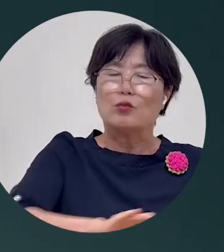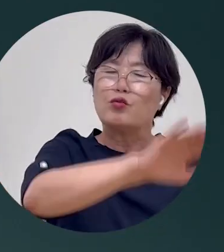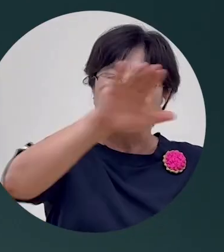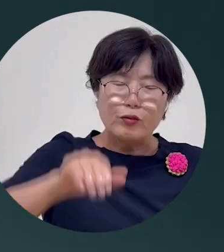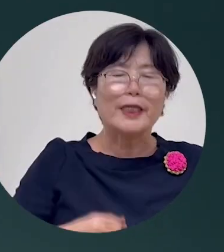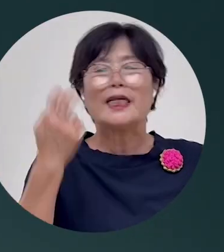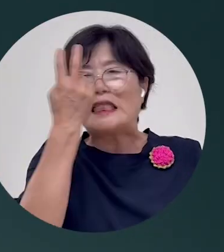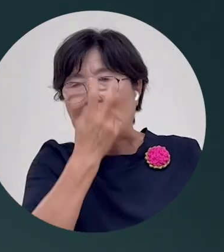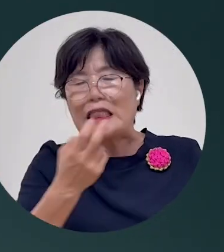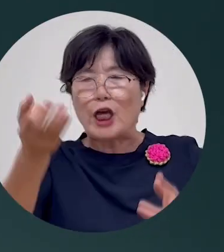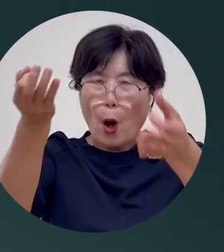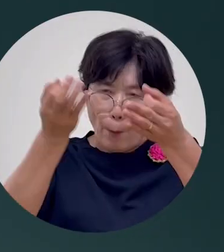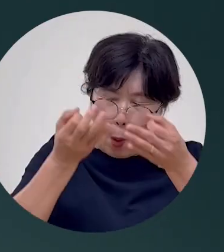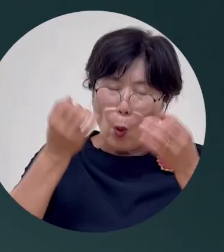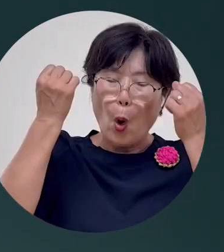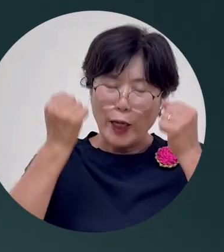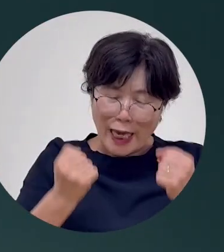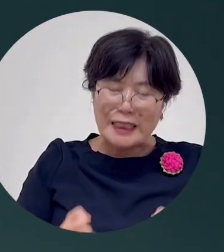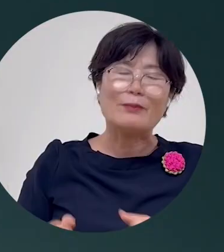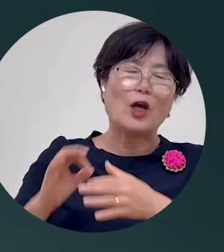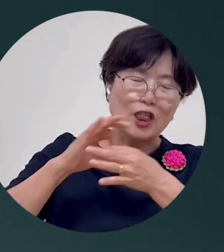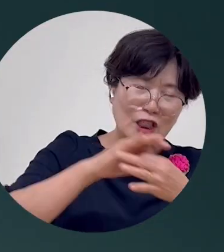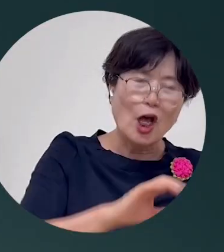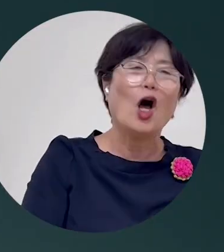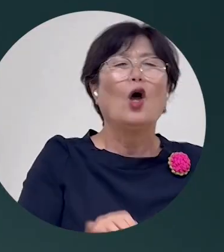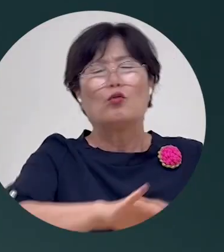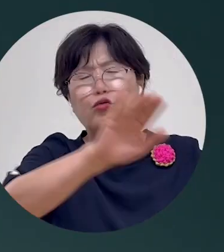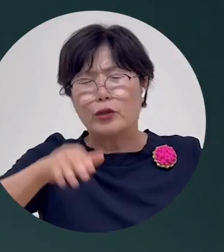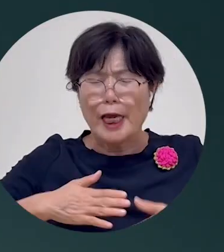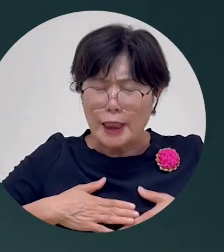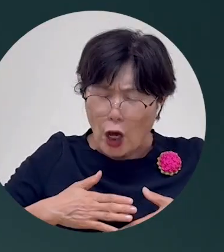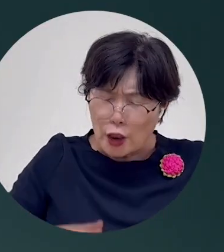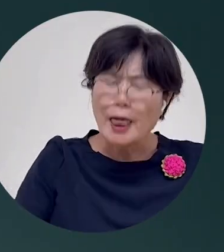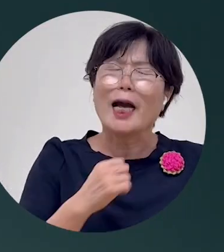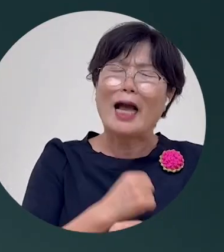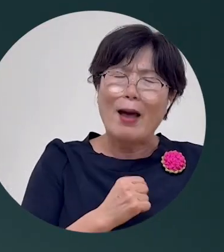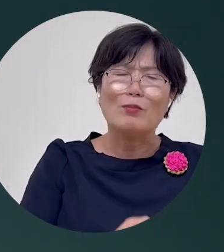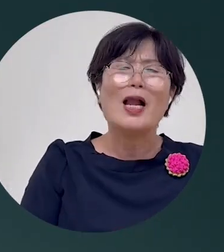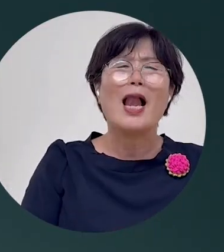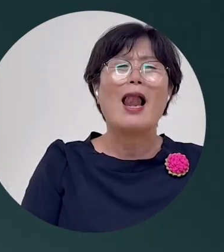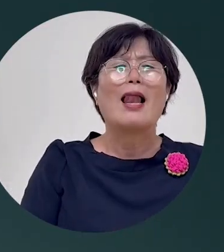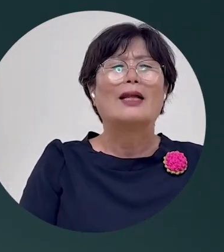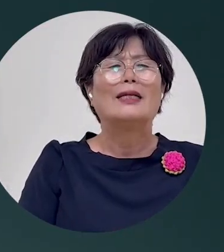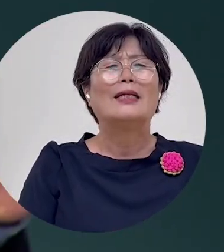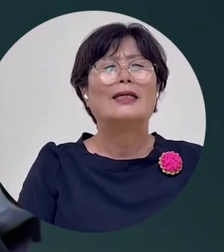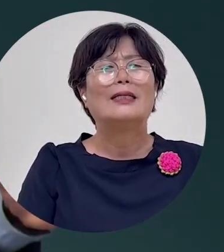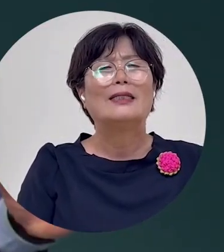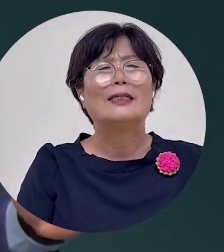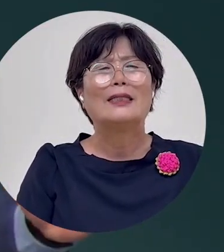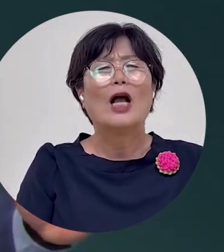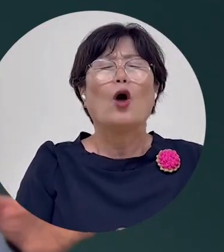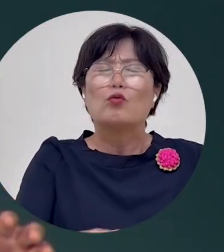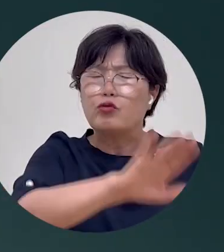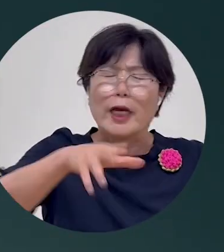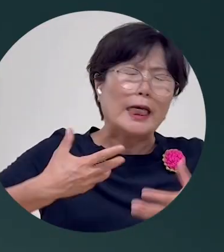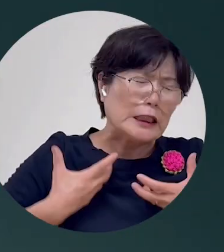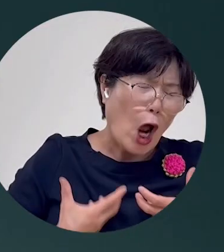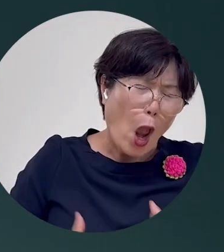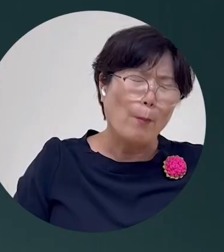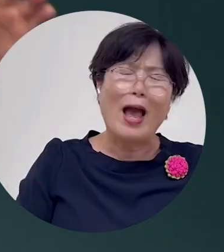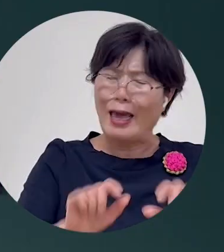우리를 지켜보고 계시면서 우리의 연약함을 채율하시고 우리를 절망이